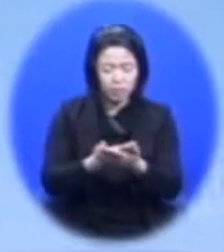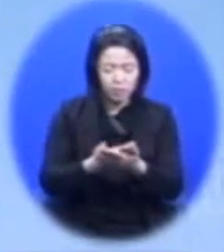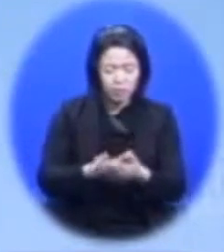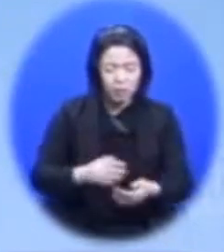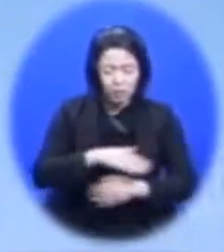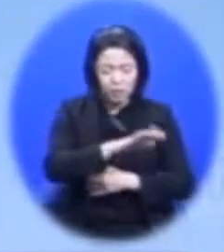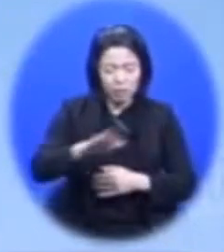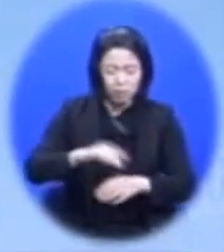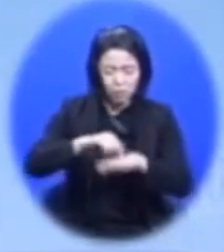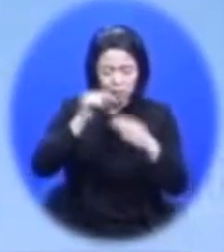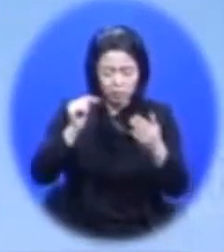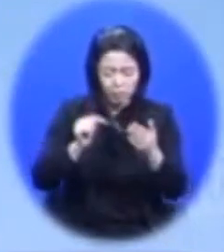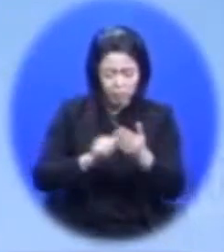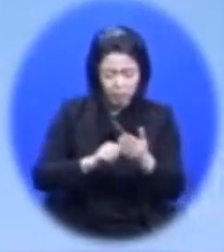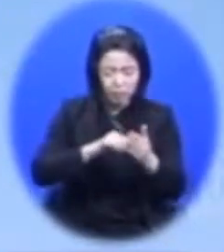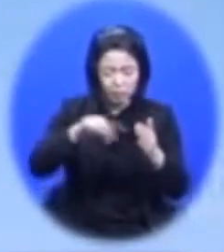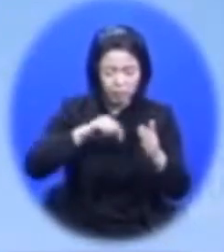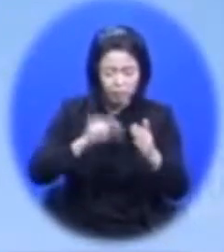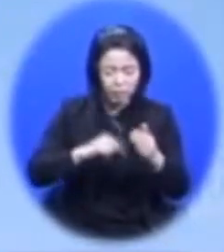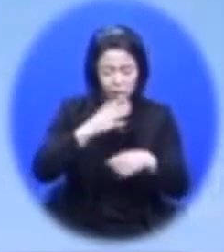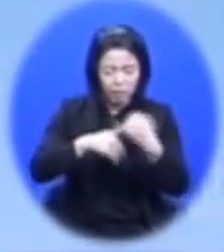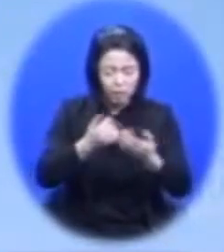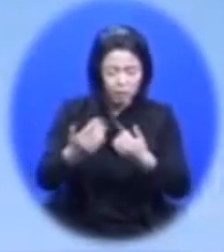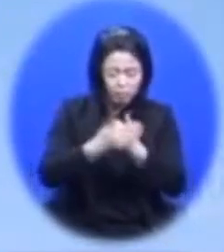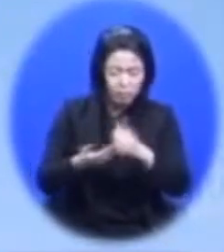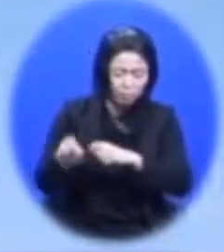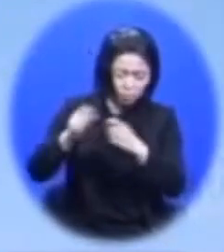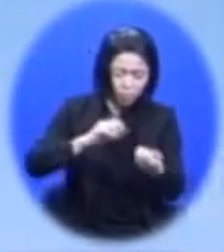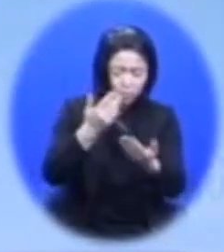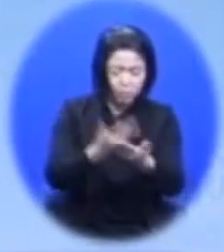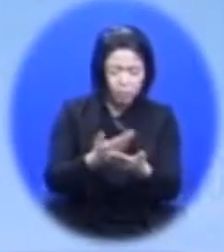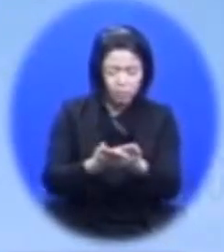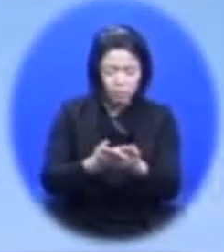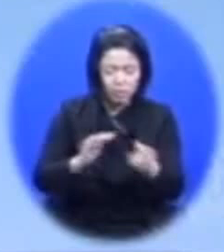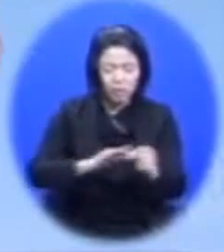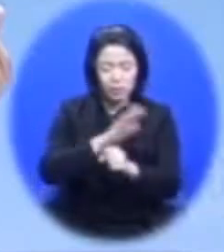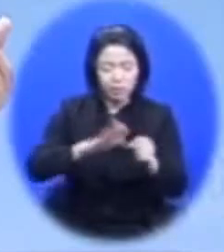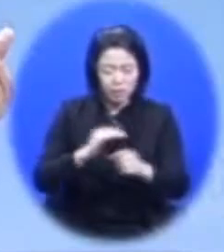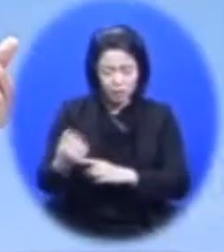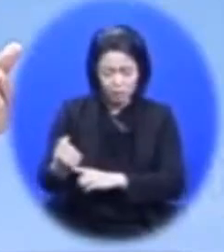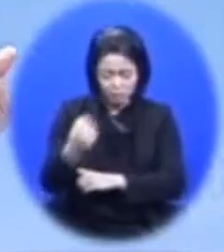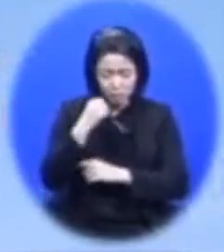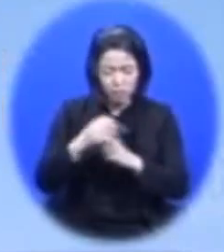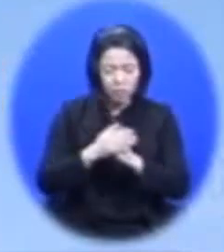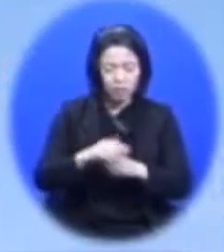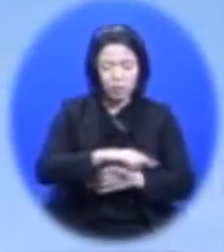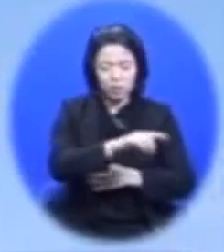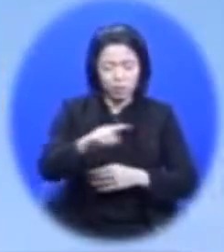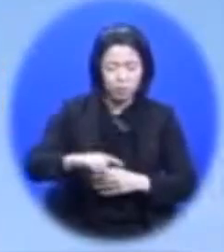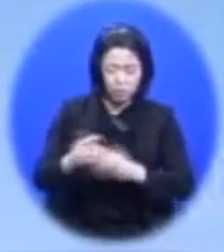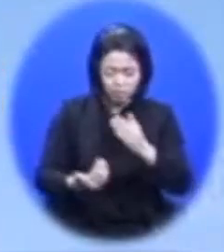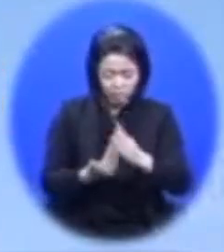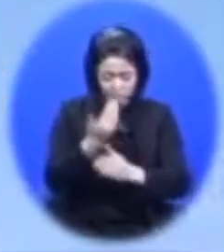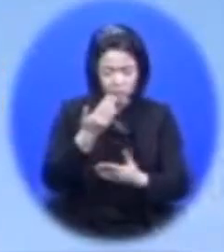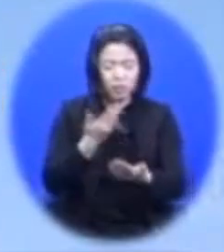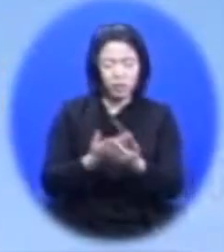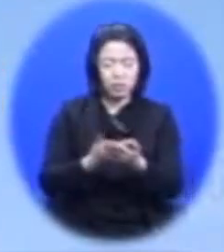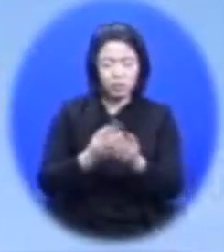저들의 심령에 하나님의 은혜를 부으소서. 사랑의 능력이 저들에게서 일어나게